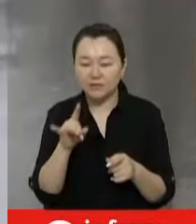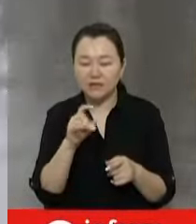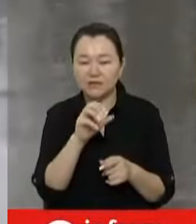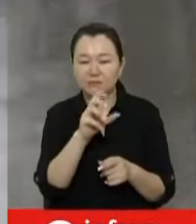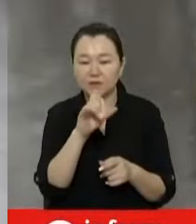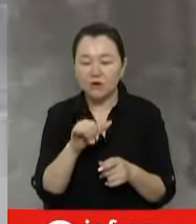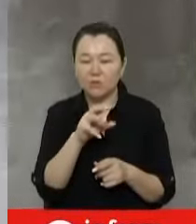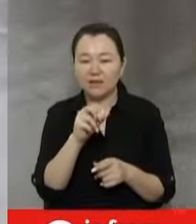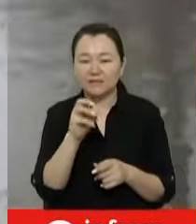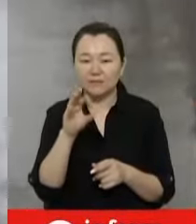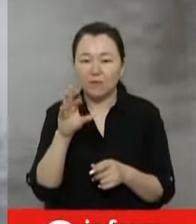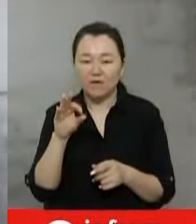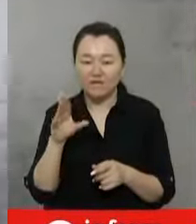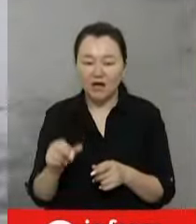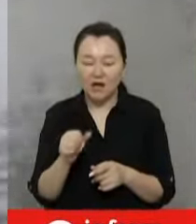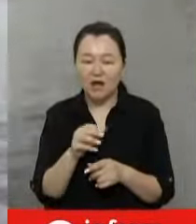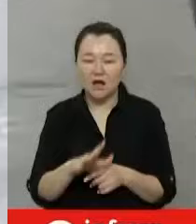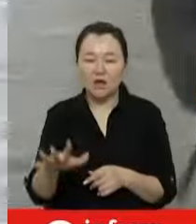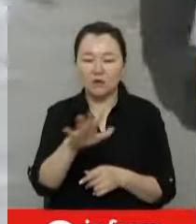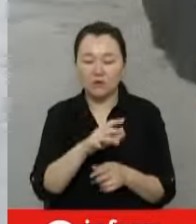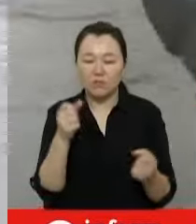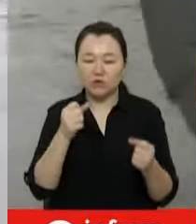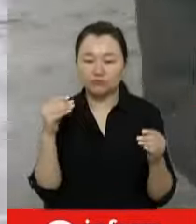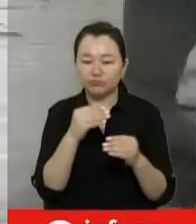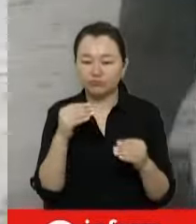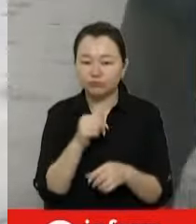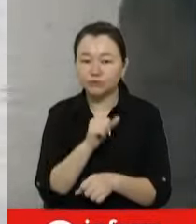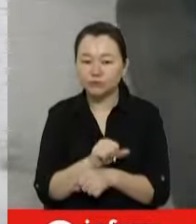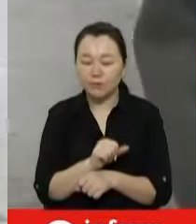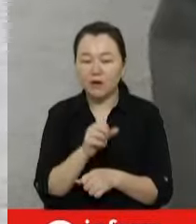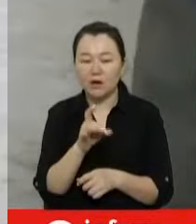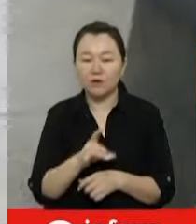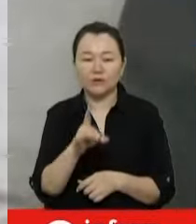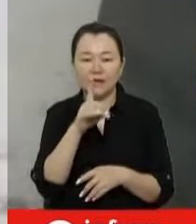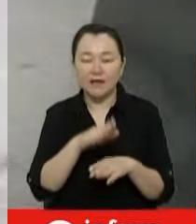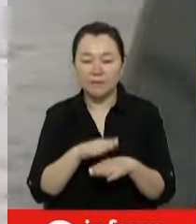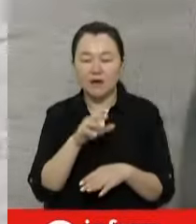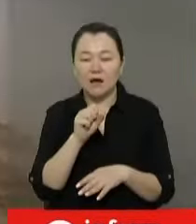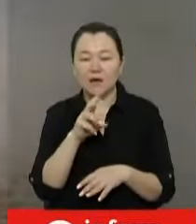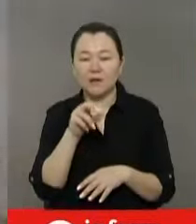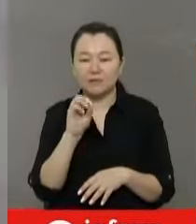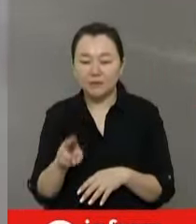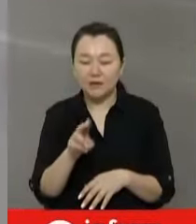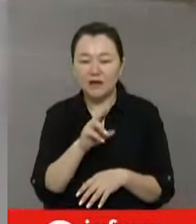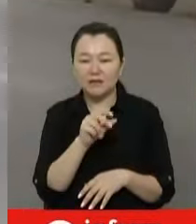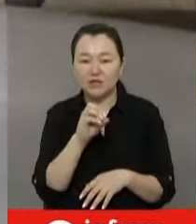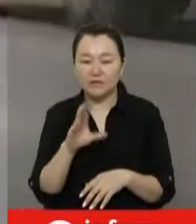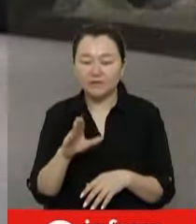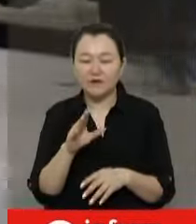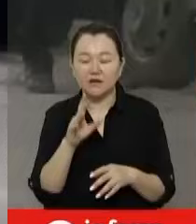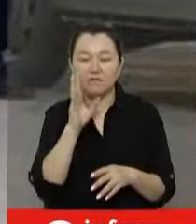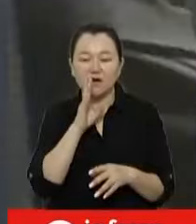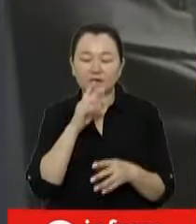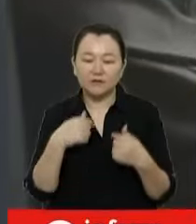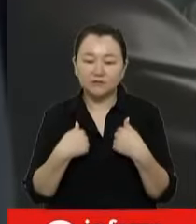ауданы Максимовка ауылына дейінгі аралықта көлік қозғалысы тоқтатылған. Ал аудан әкімі Аманбек Қалжанов су тасқынан зардап шеккен халыққа